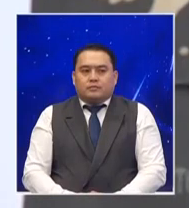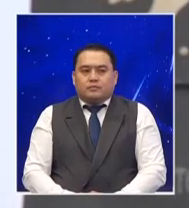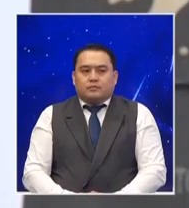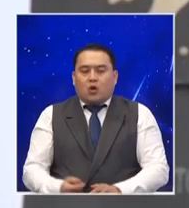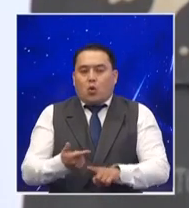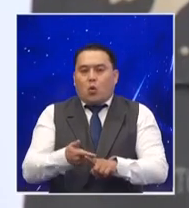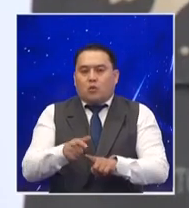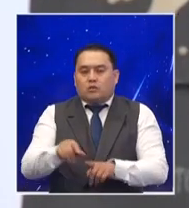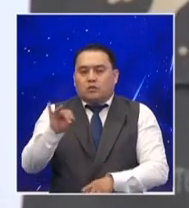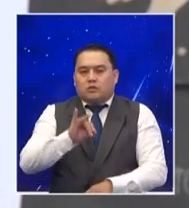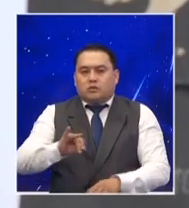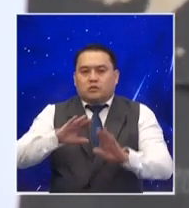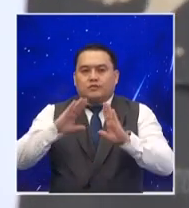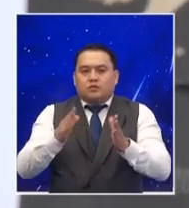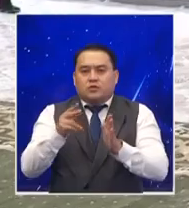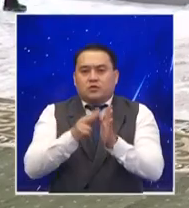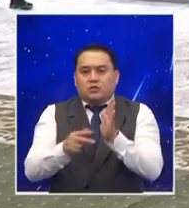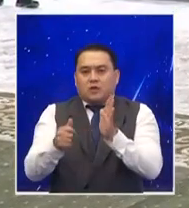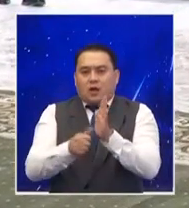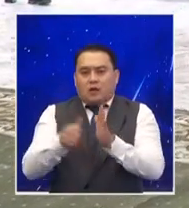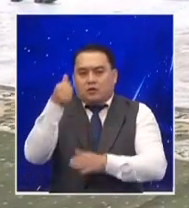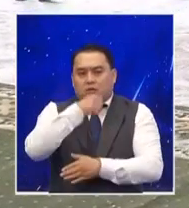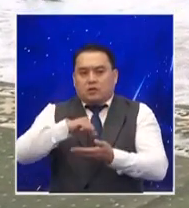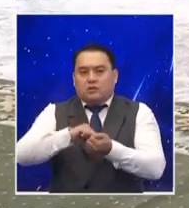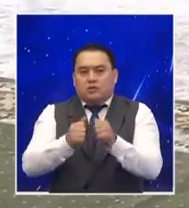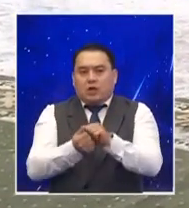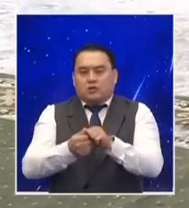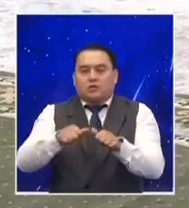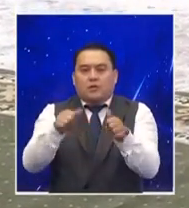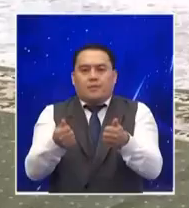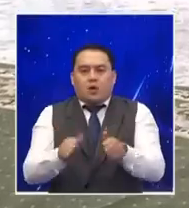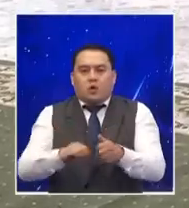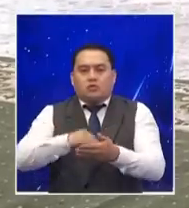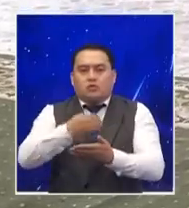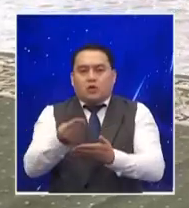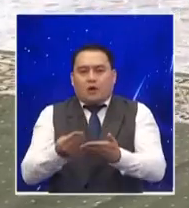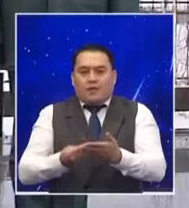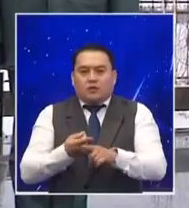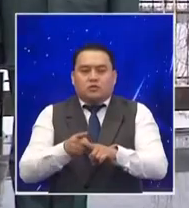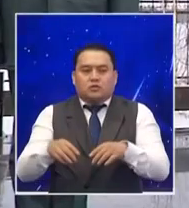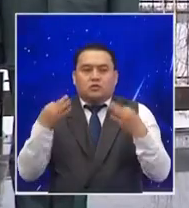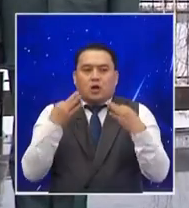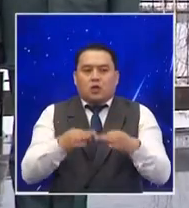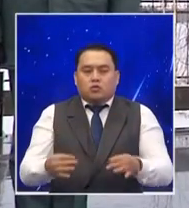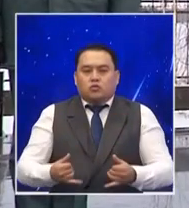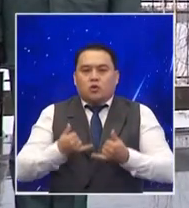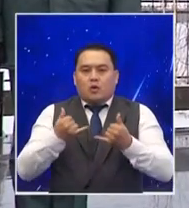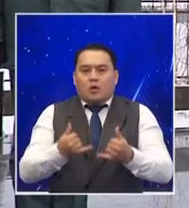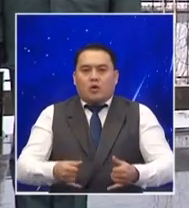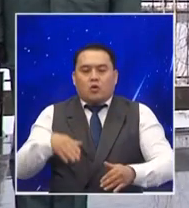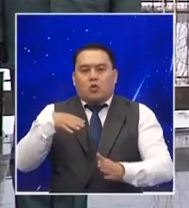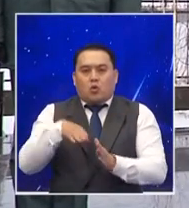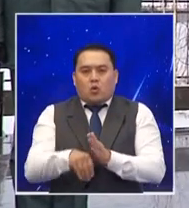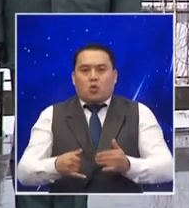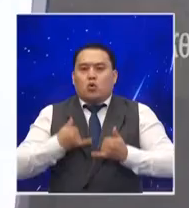Осылай тарихи оқиға 86-ның желтоқсаны тас бетіне қашалды. Аудан атқа мінерлері тәуелсіздік туының желбіреуіне сеп